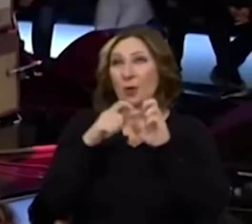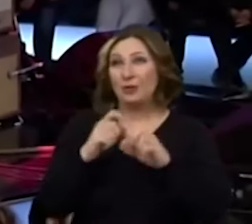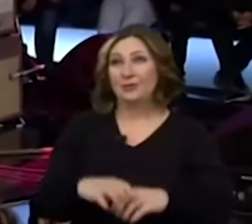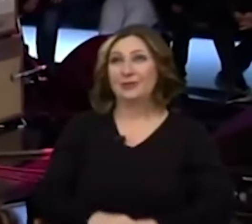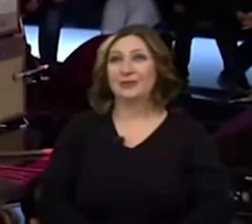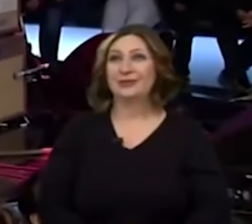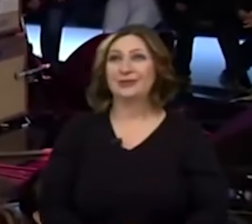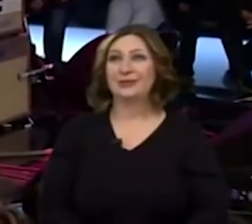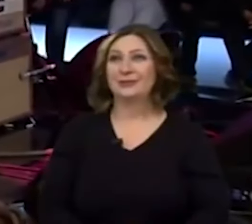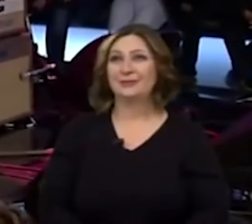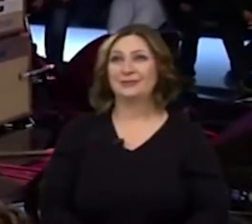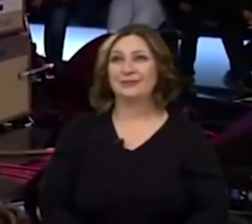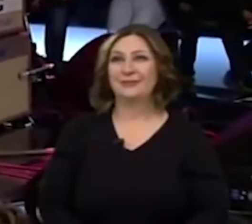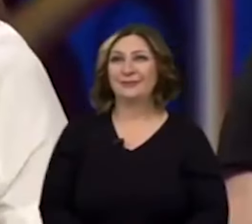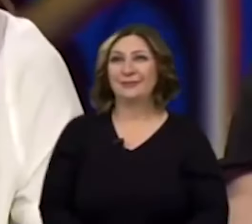Nasıl?